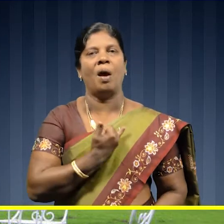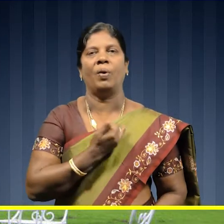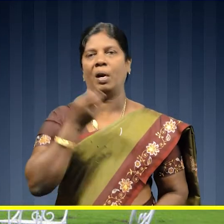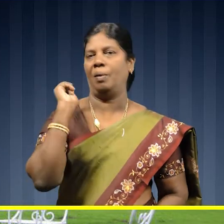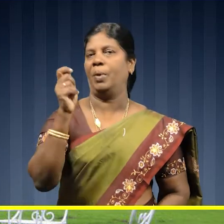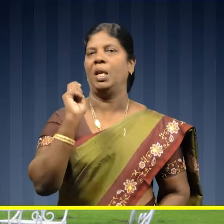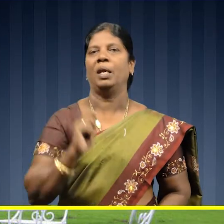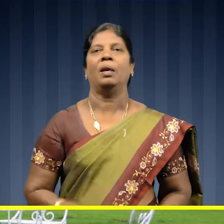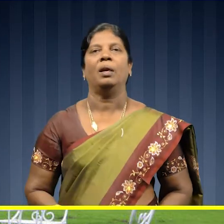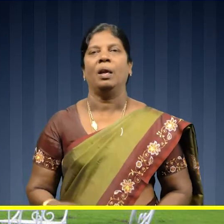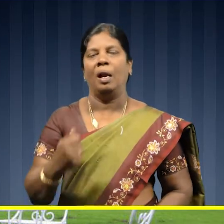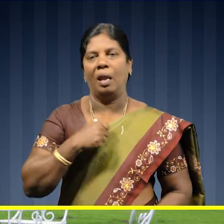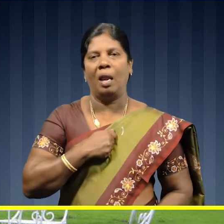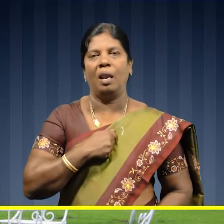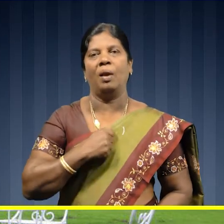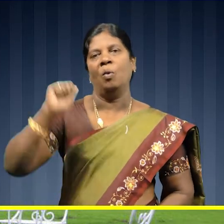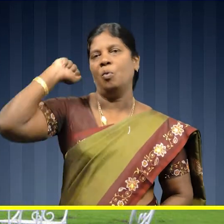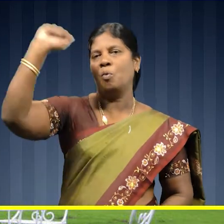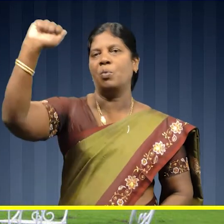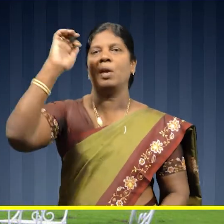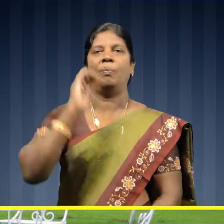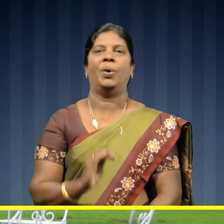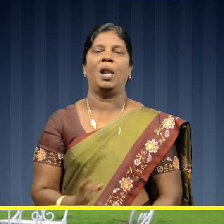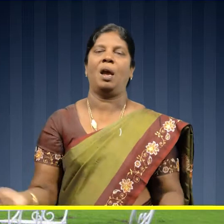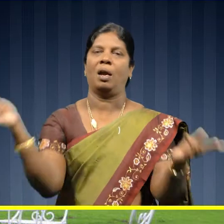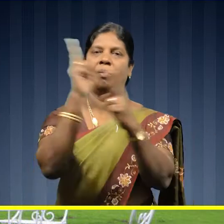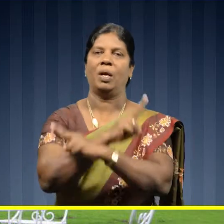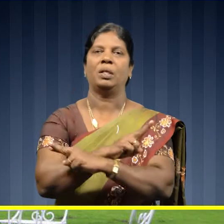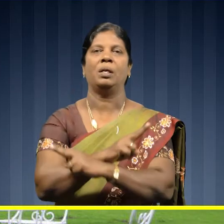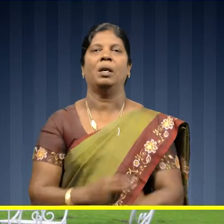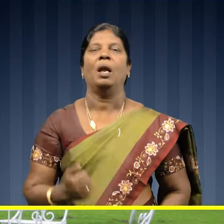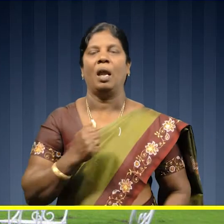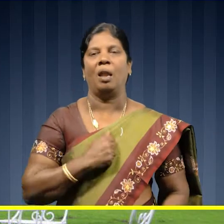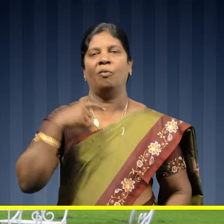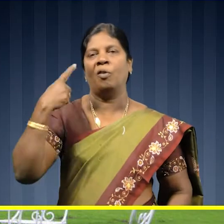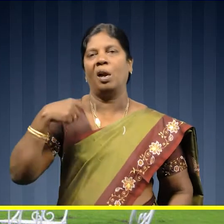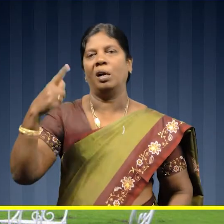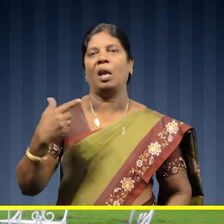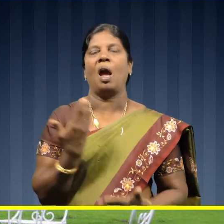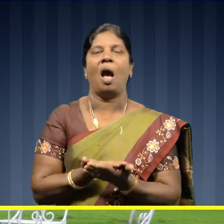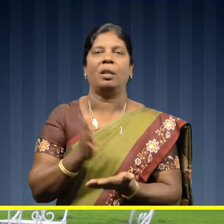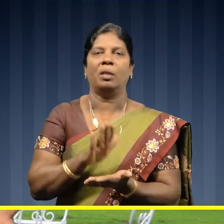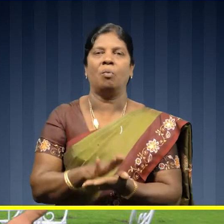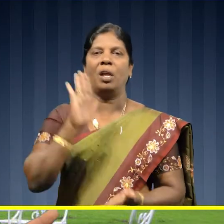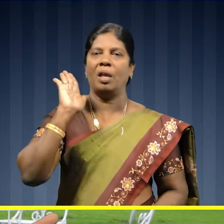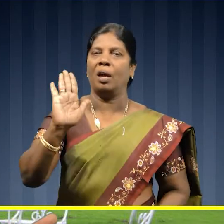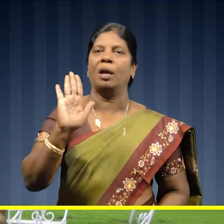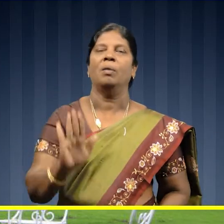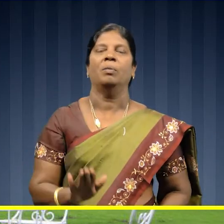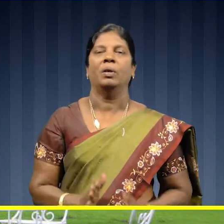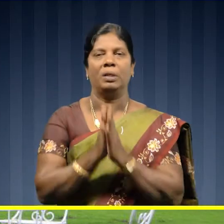வாரும், என்னுடைய பாவங்களை மன்னியும், என்னை உம்முடைய பிள்ளையாக மாற்றி என்